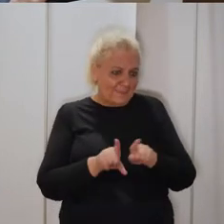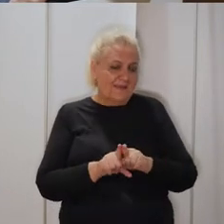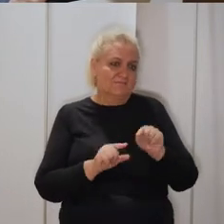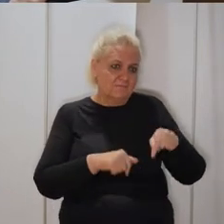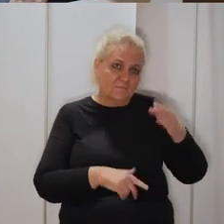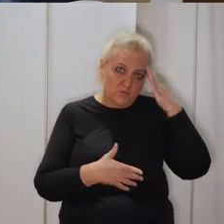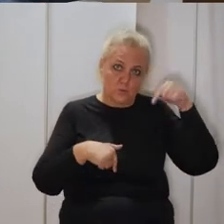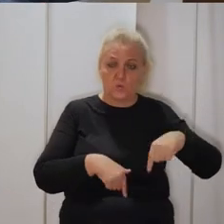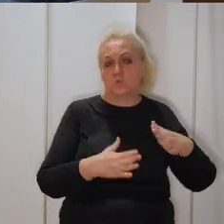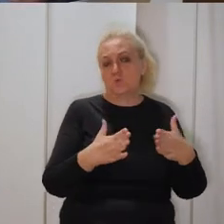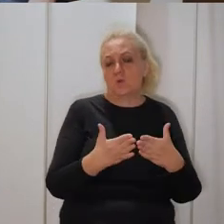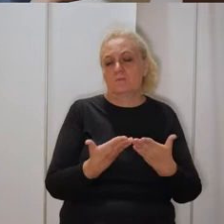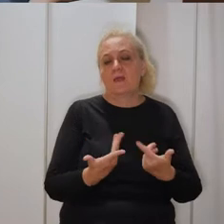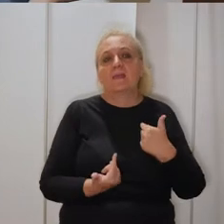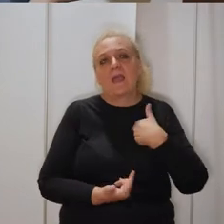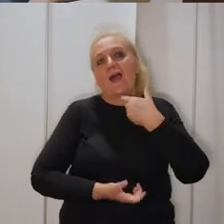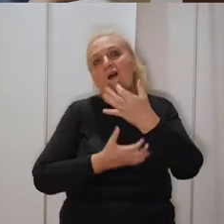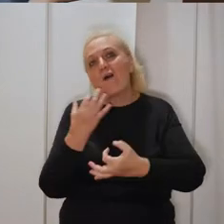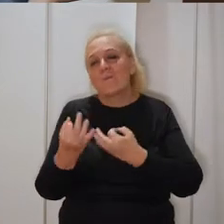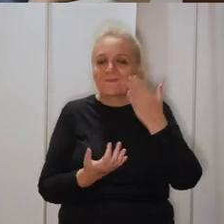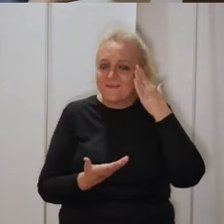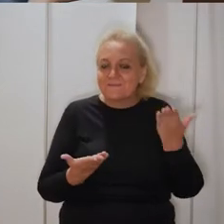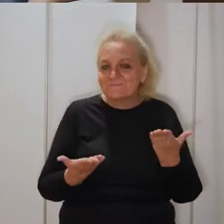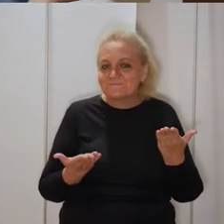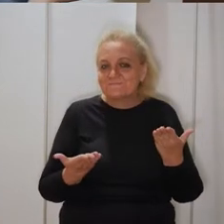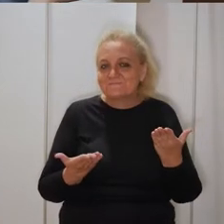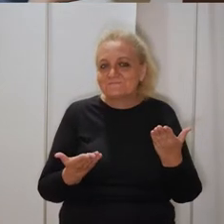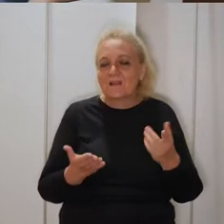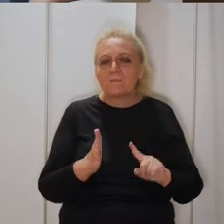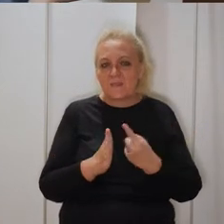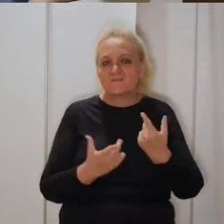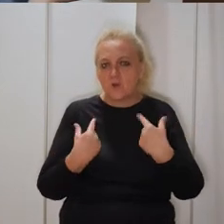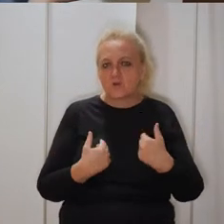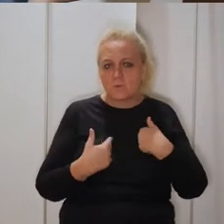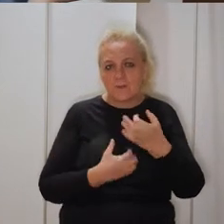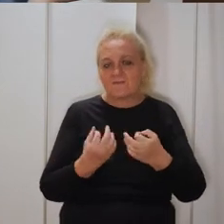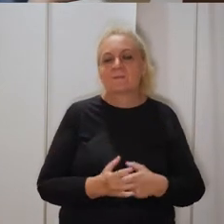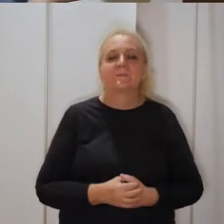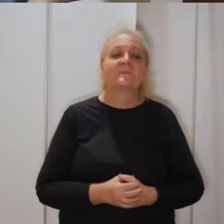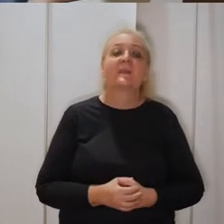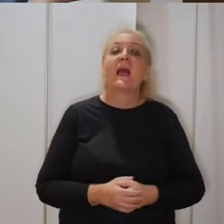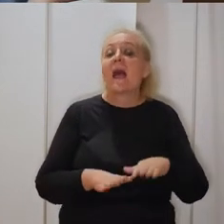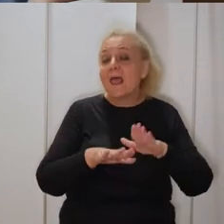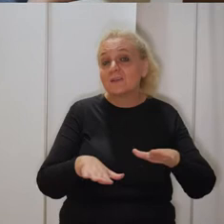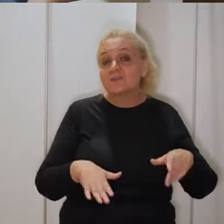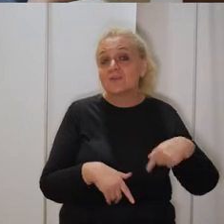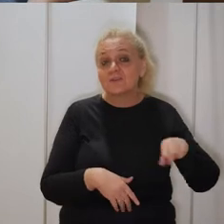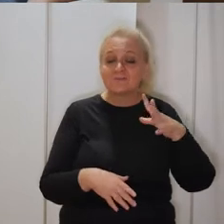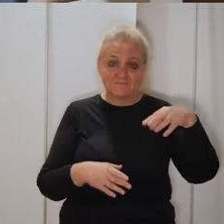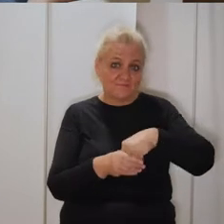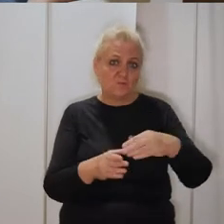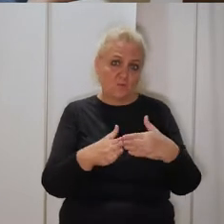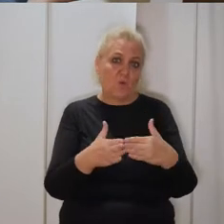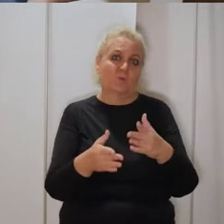rozumiem, że znaczy mówię teraz, wiecie, w pierwszej osobie, ale no, dzieci mieszkają też